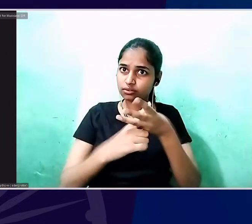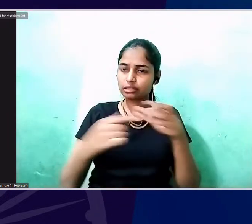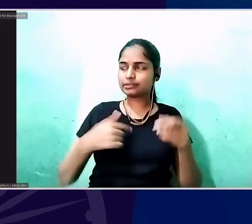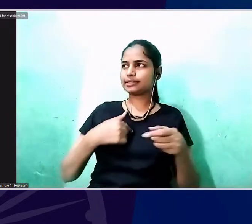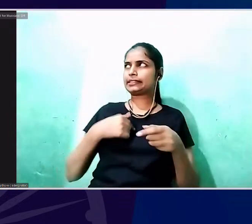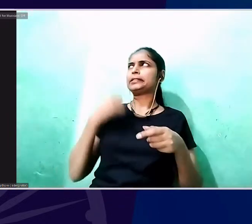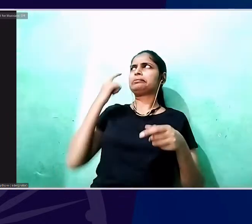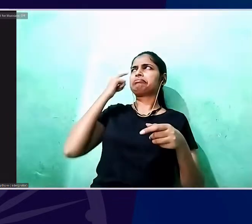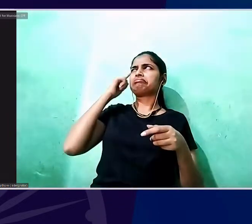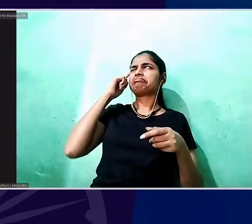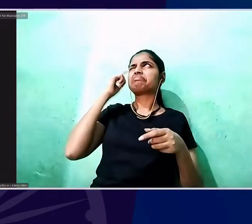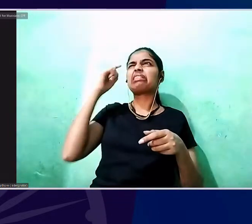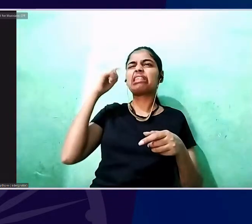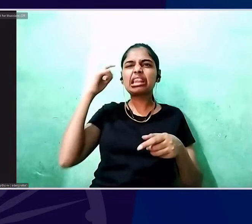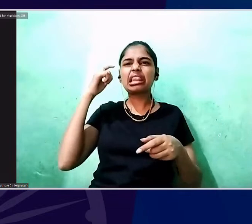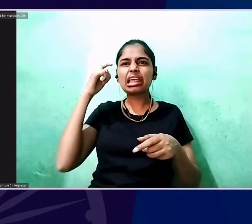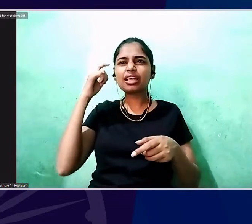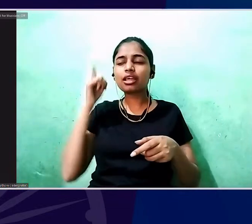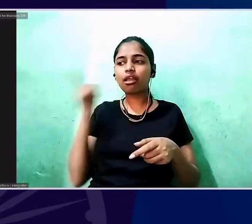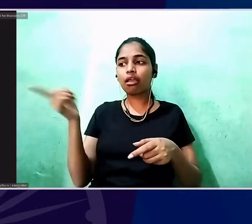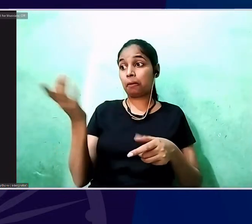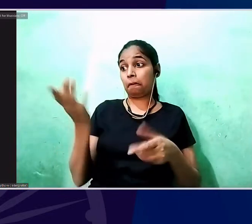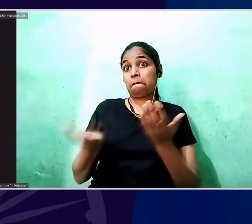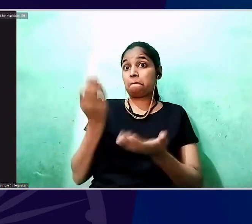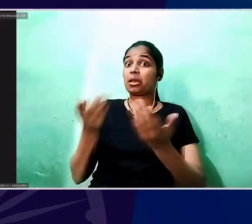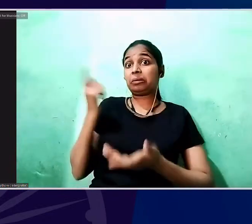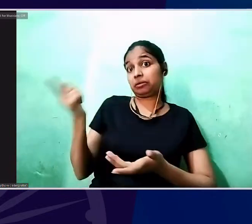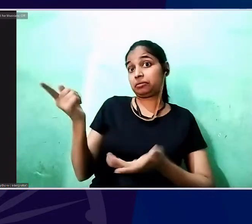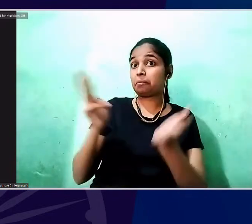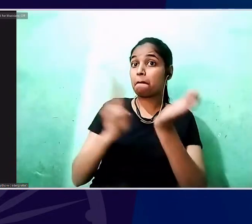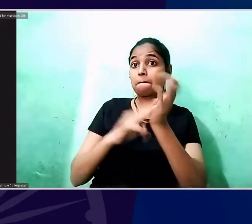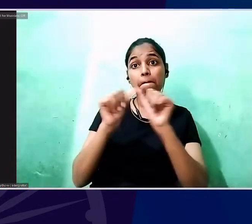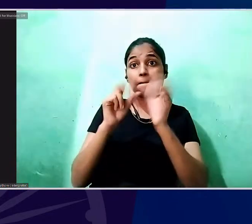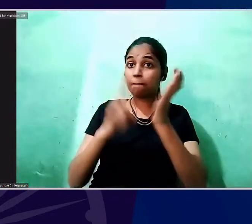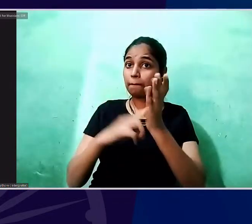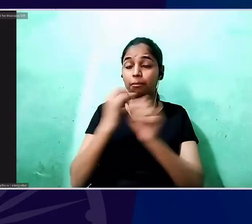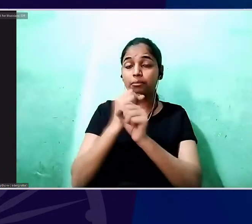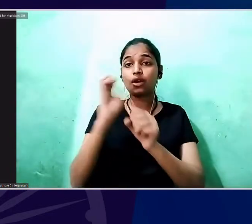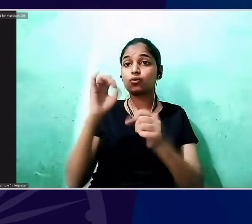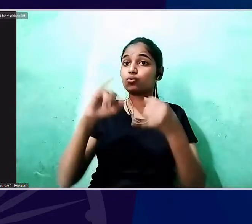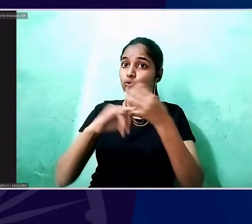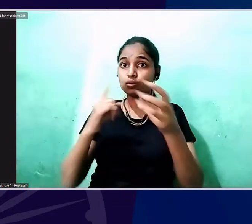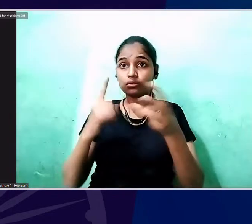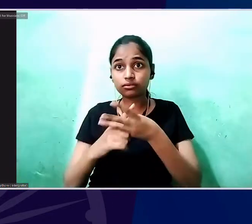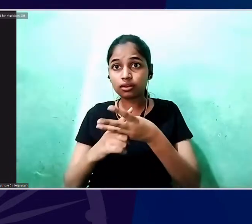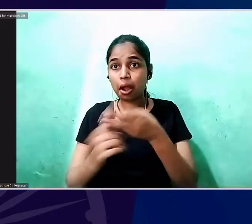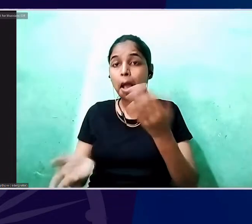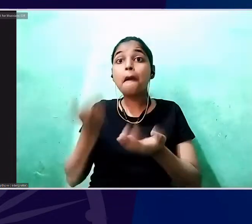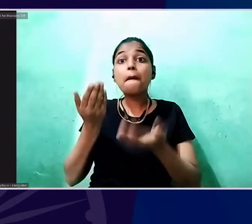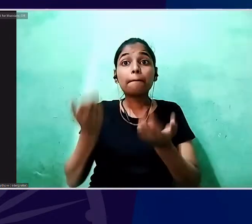ही हैड अ वेरी डिफरेंट साउंड, इवन द साउंड ही मेड, आई विल शो यू द साउंड.